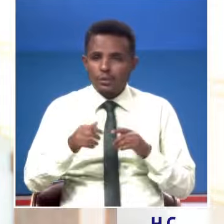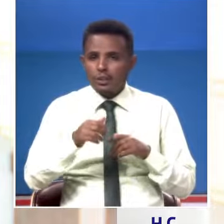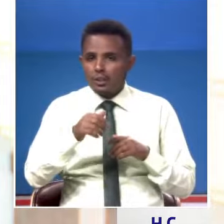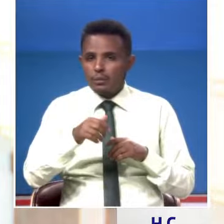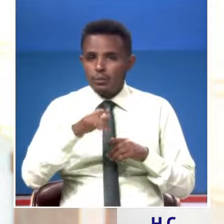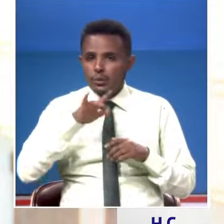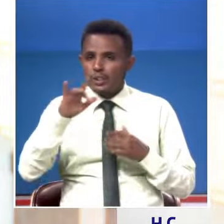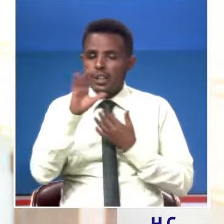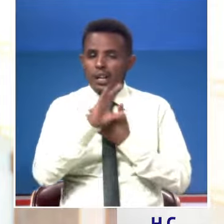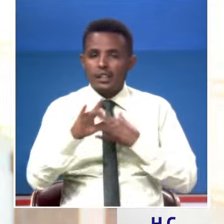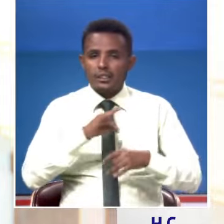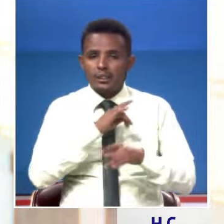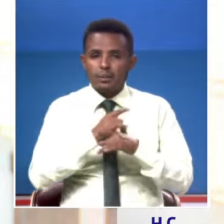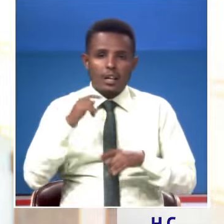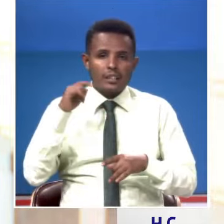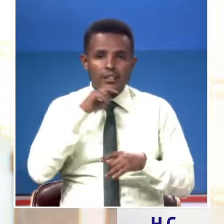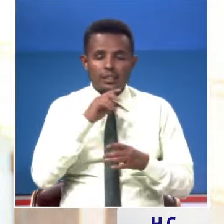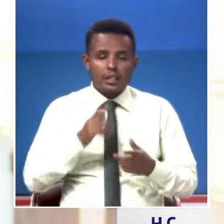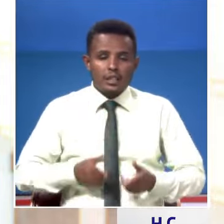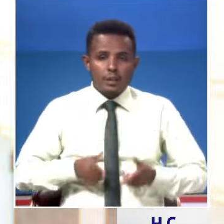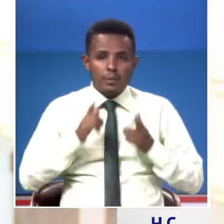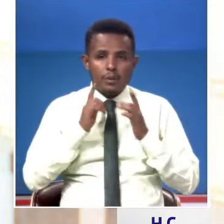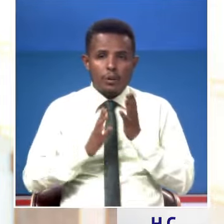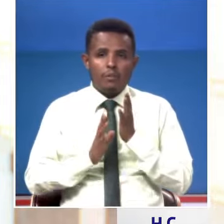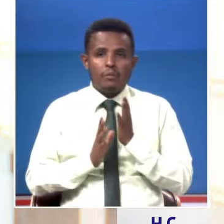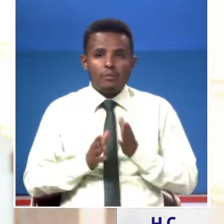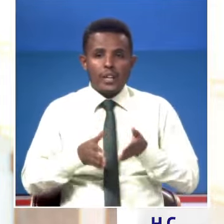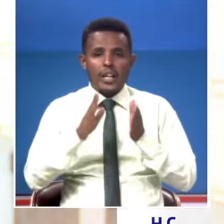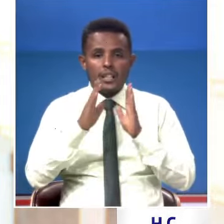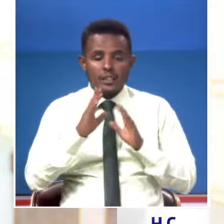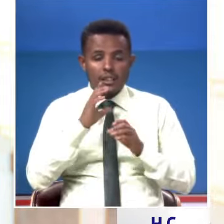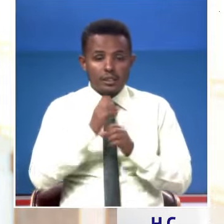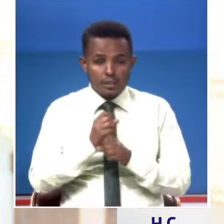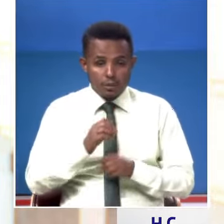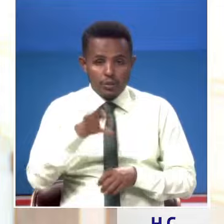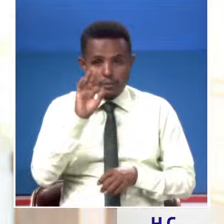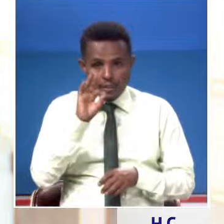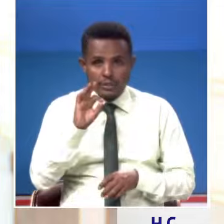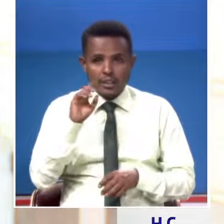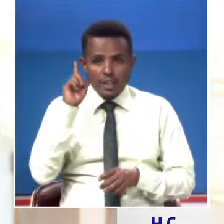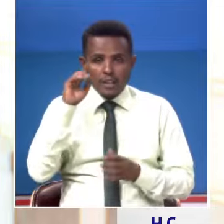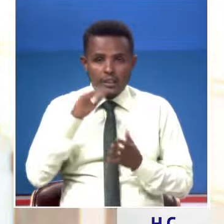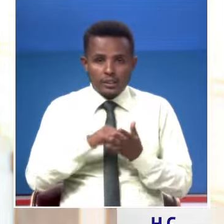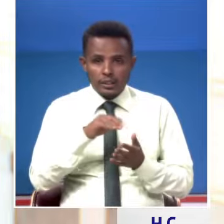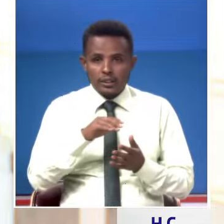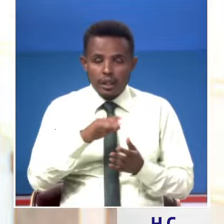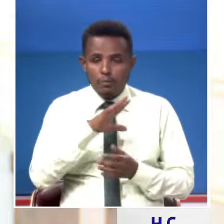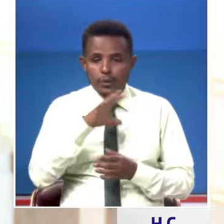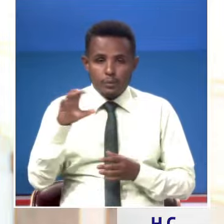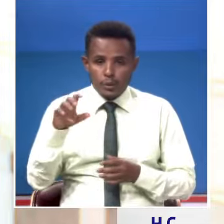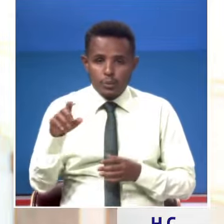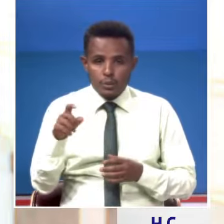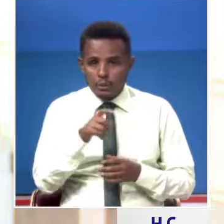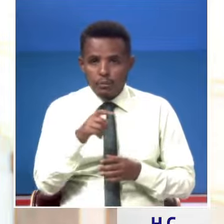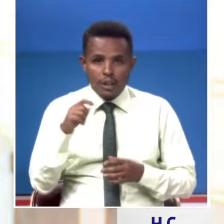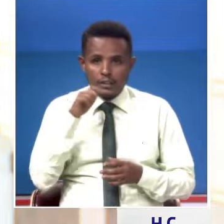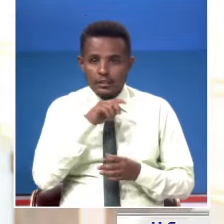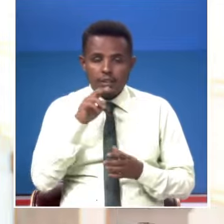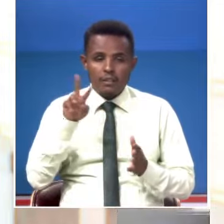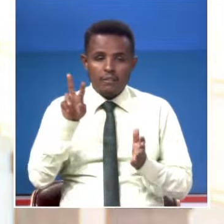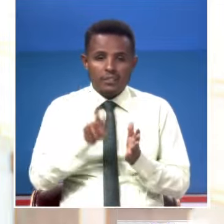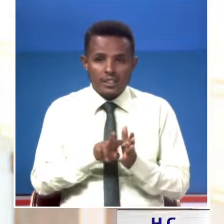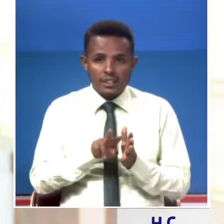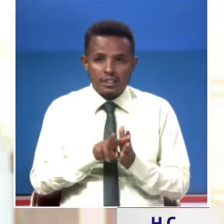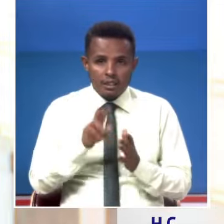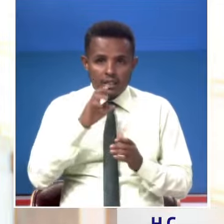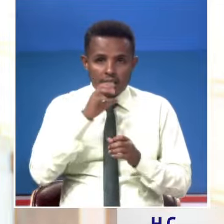ውስጥ ሀሰተኛ የመኖሪያ ፈቃድ ይዘው እንደሚገኙ፣ 1,500 የሚሆኑት ደግሞ ሀሰተኛ ቪዛ